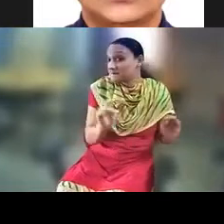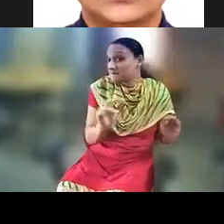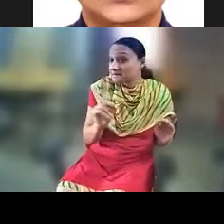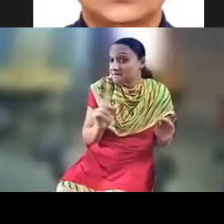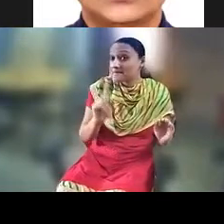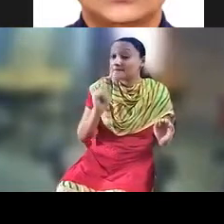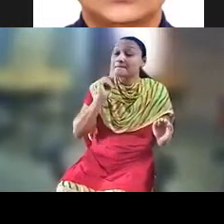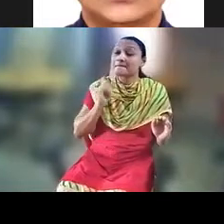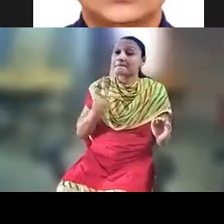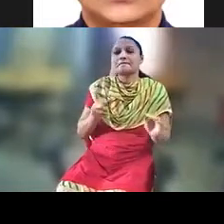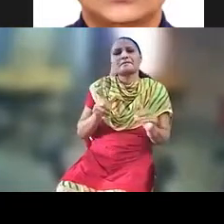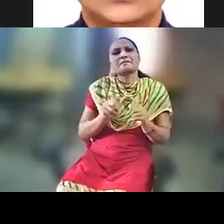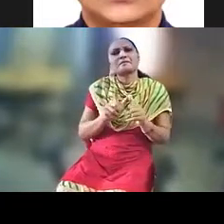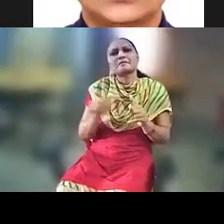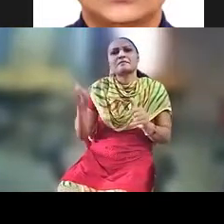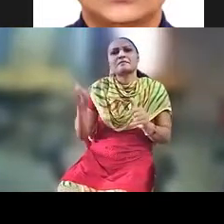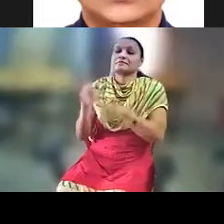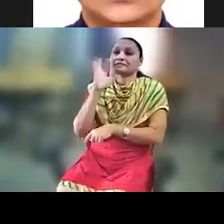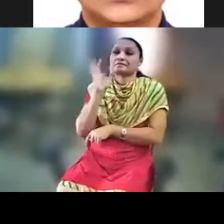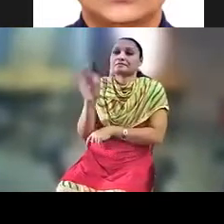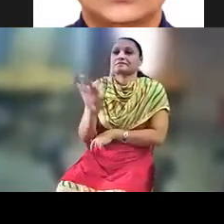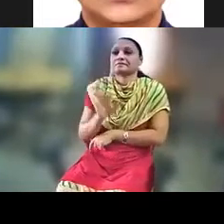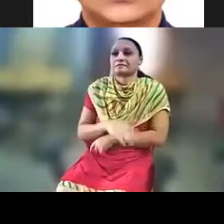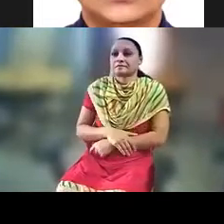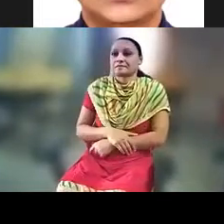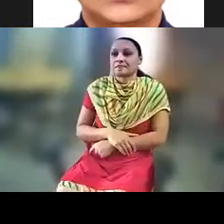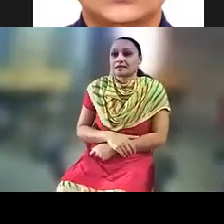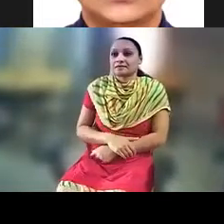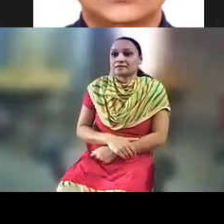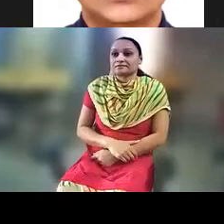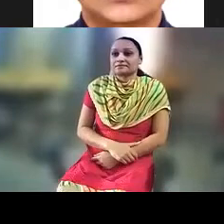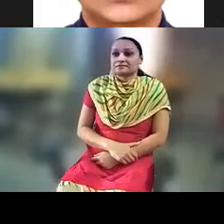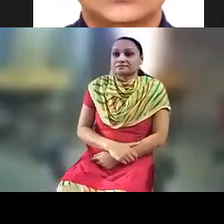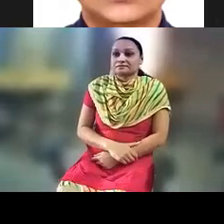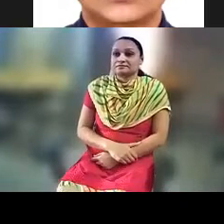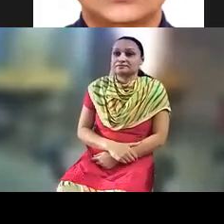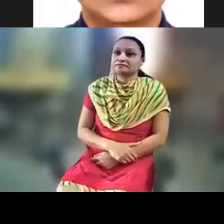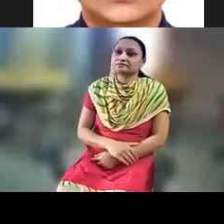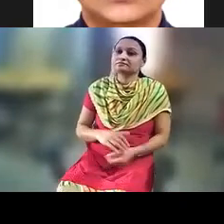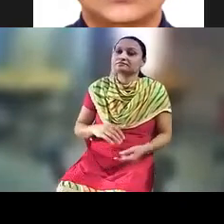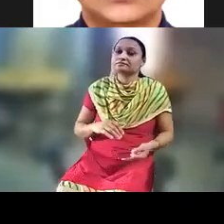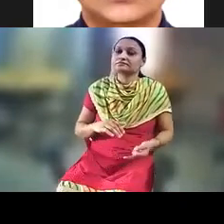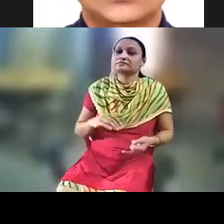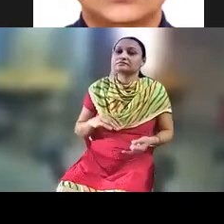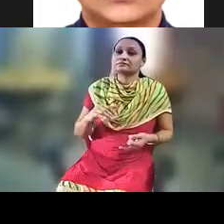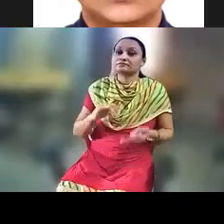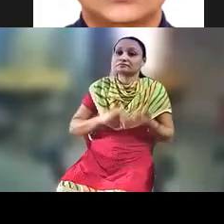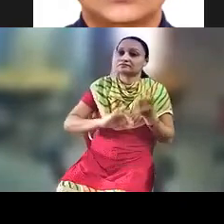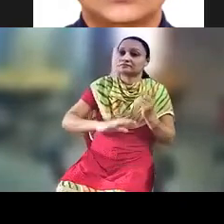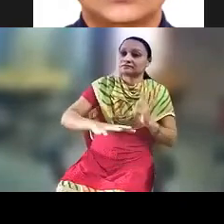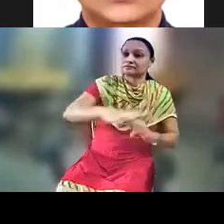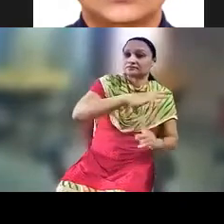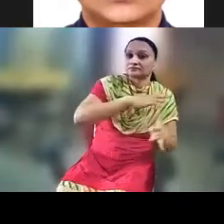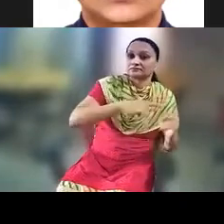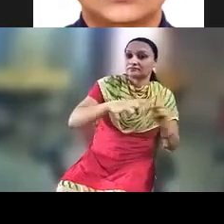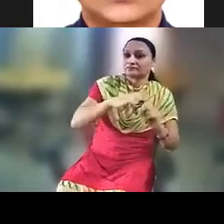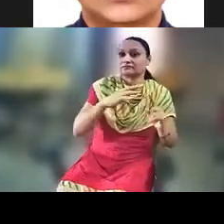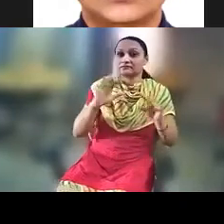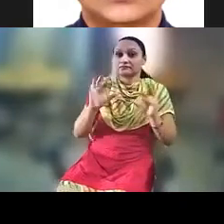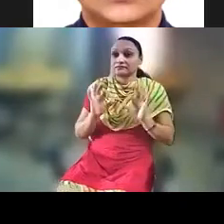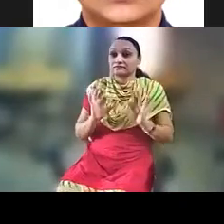डिसेबिलिटी, पर हर व्यक्ति के लिए एक इम्पॉर्टेंट पॉइंट है। देन कम सोशल वेलबीइंग, एबिलिटी टू